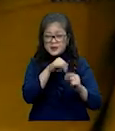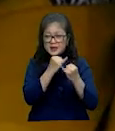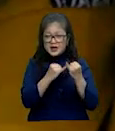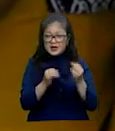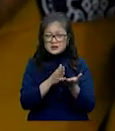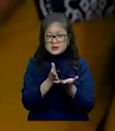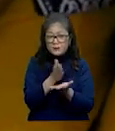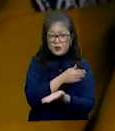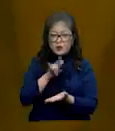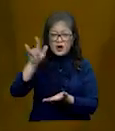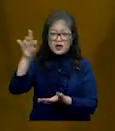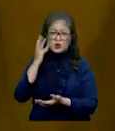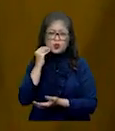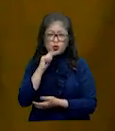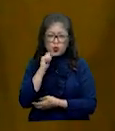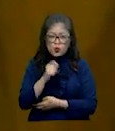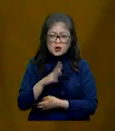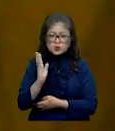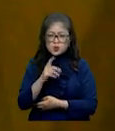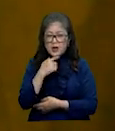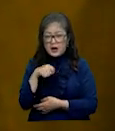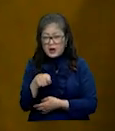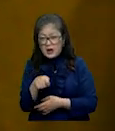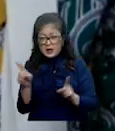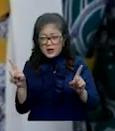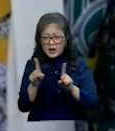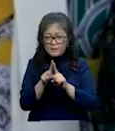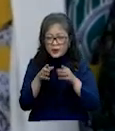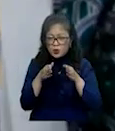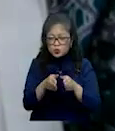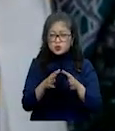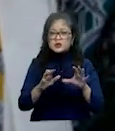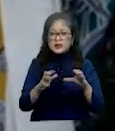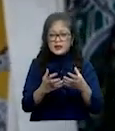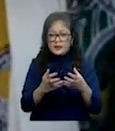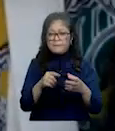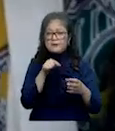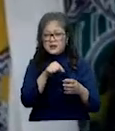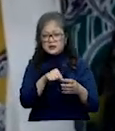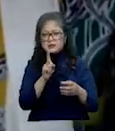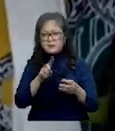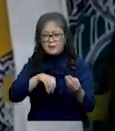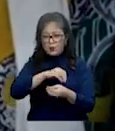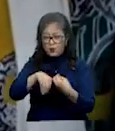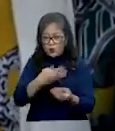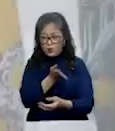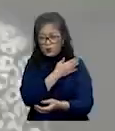Karena usianya yang telah lanjut, kakek Harun mendapatkan pendampingan khusus oleh petugas haji selama menjalankan ibadah di Tanah Suci.